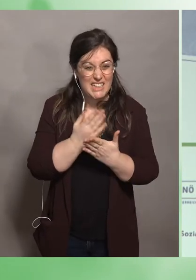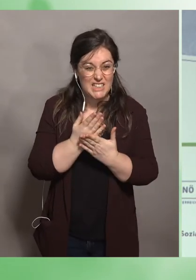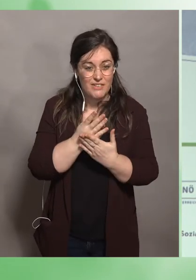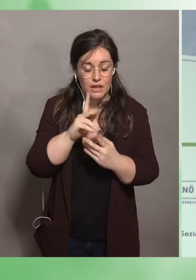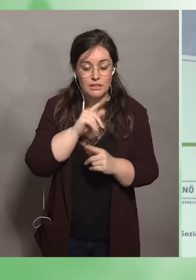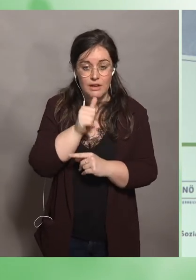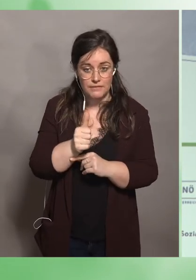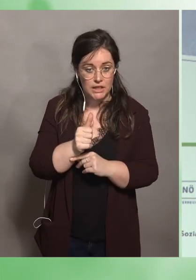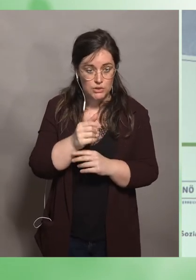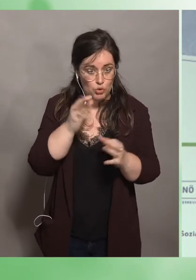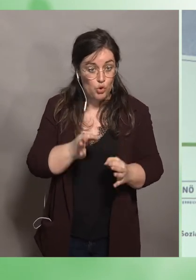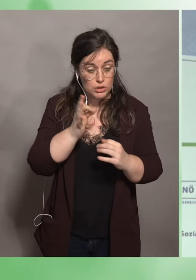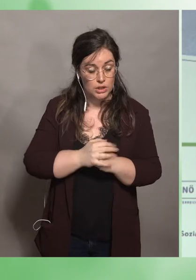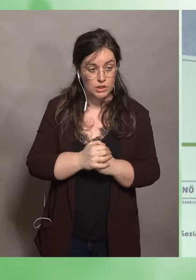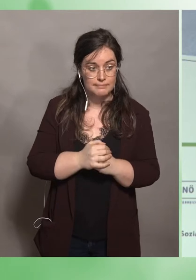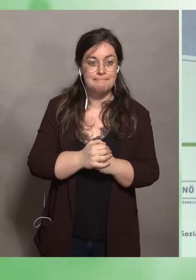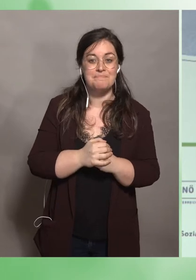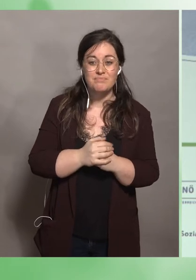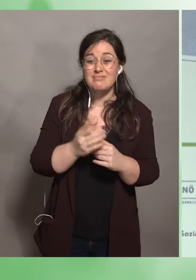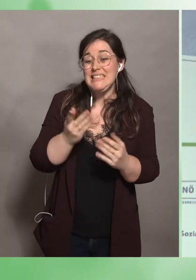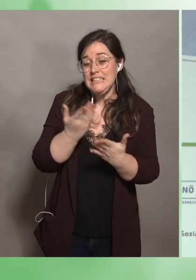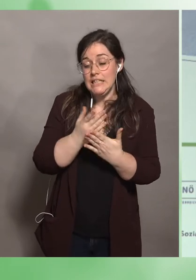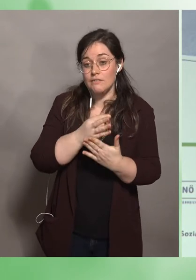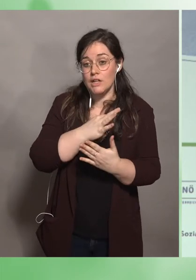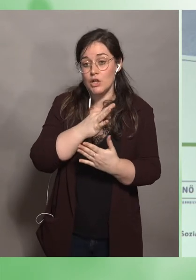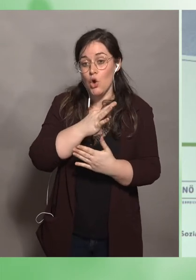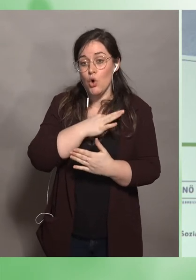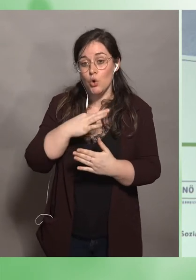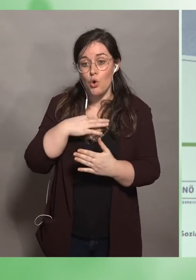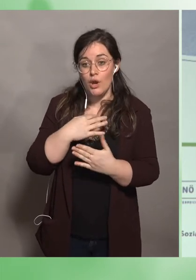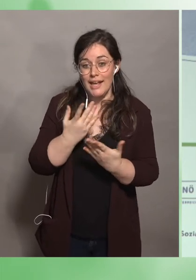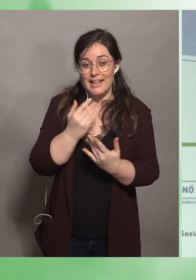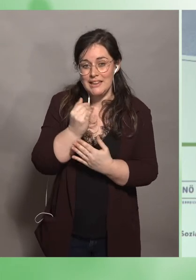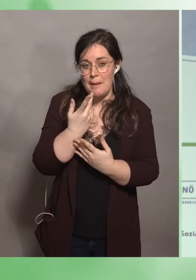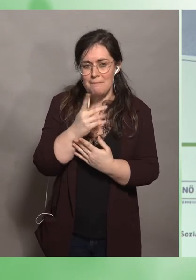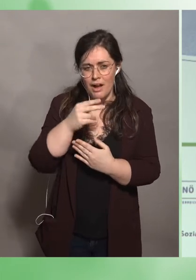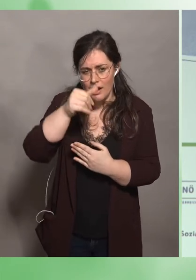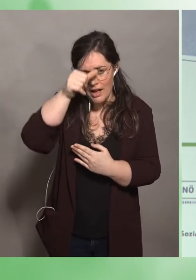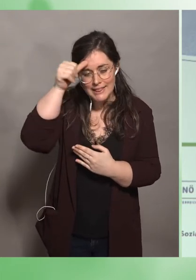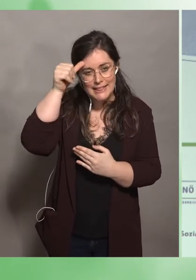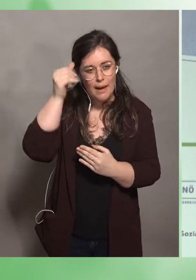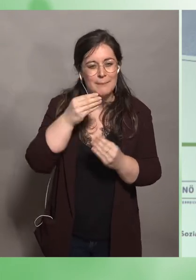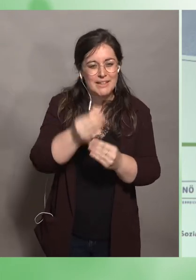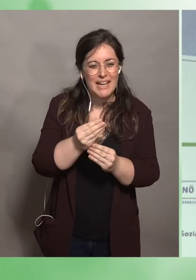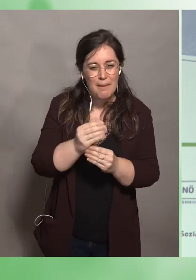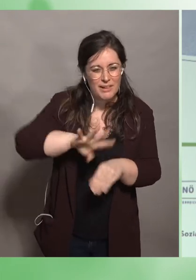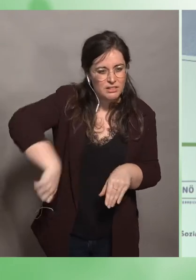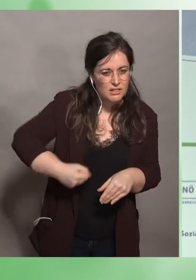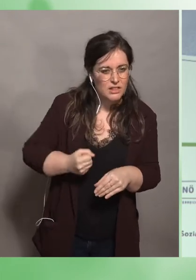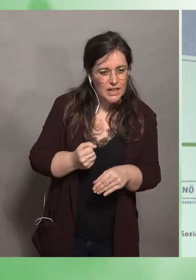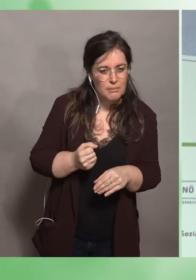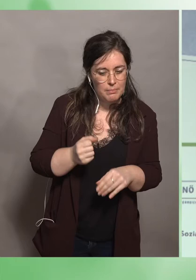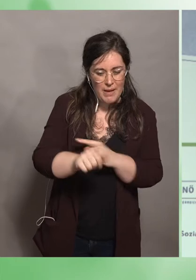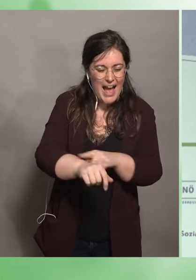und Kolleginnen, die aufgrund der rumänischen Abstammung vielleicht einen immer wieder einarmiger Bandit nennen. Ja? All diese Dinge, wo man in sich